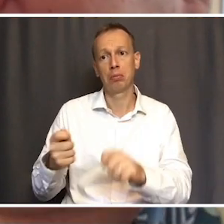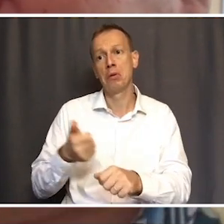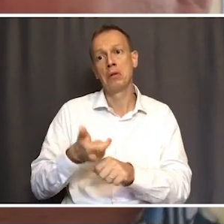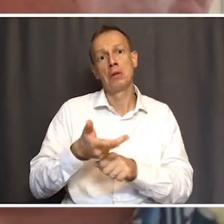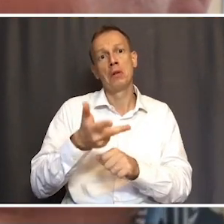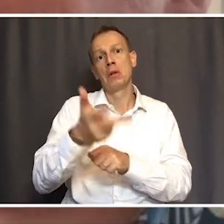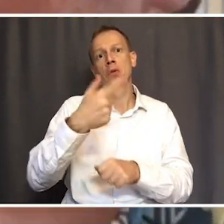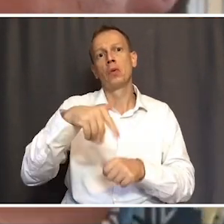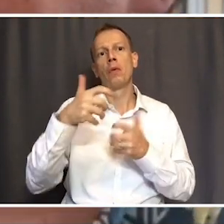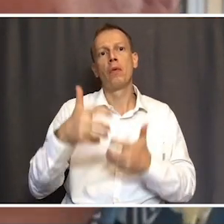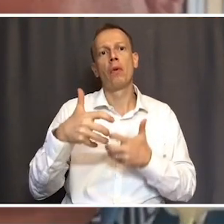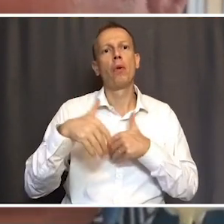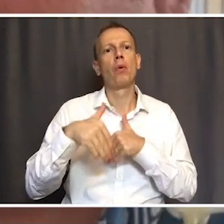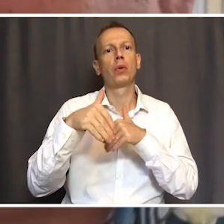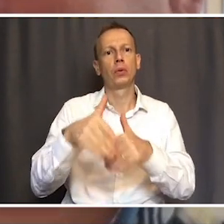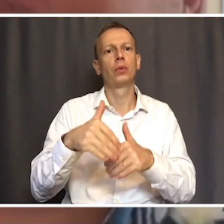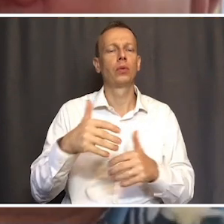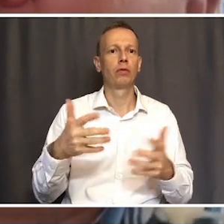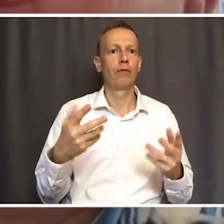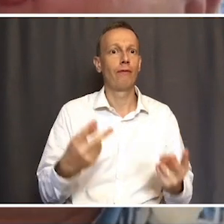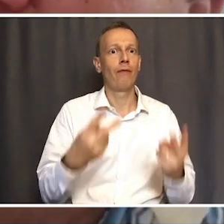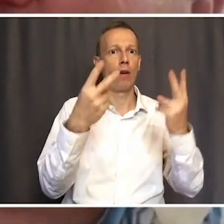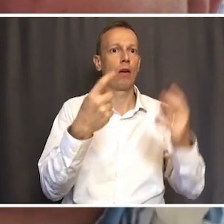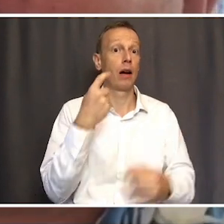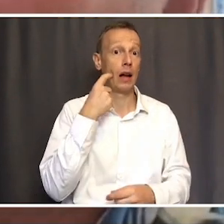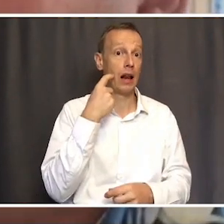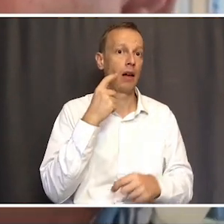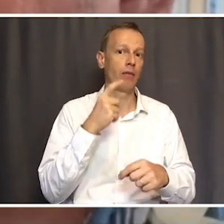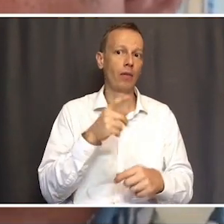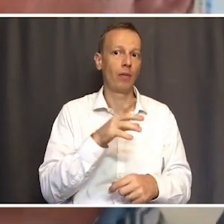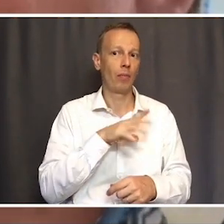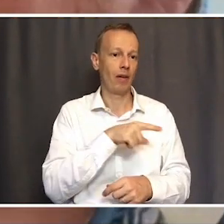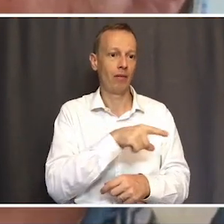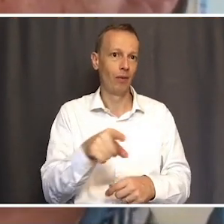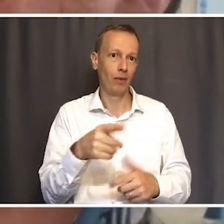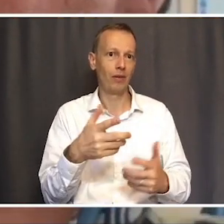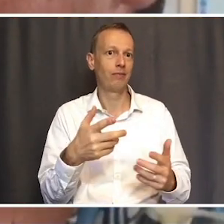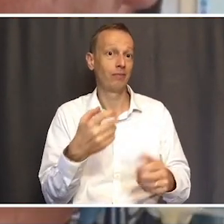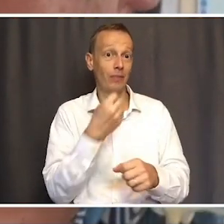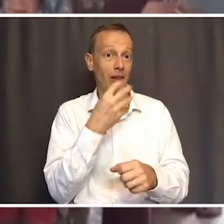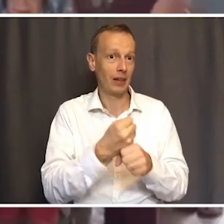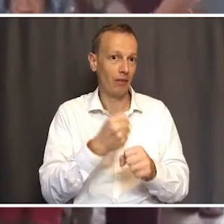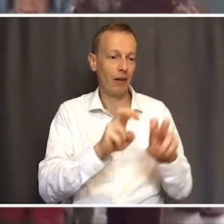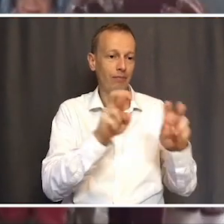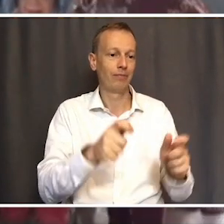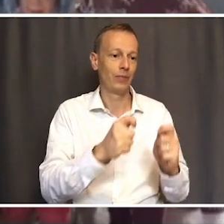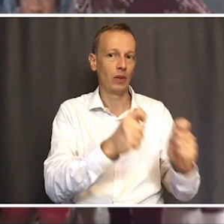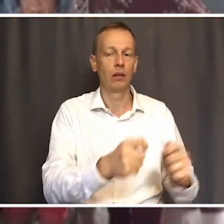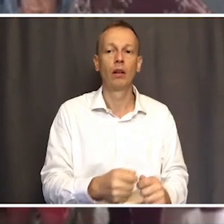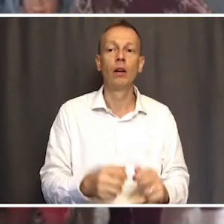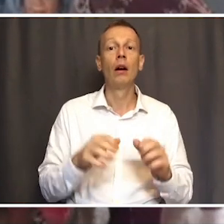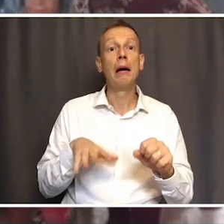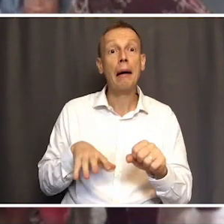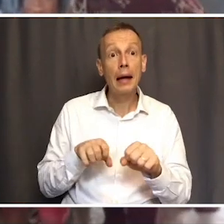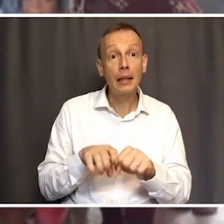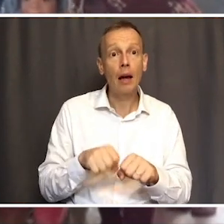fin d'année. Et pour les années à venir, ça sera la même démarche, mettre en valeur ces élèves-là au travers de cette cérémonie de remise